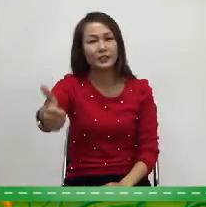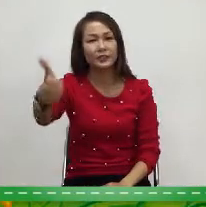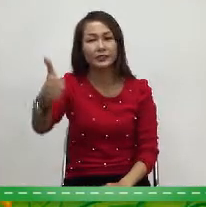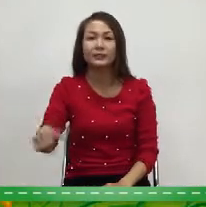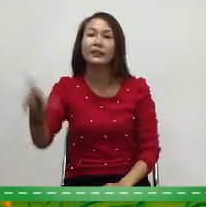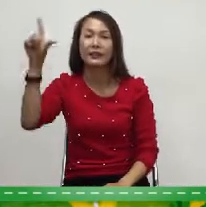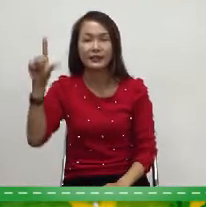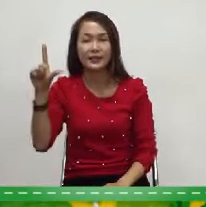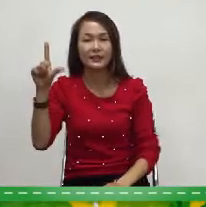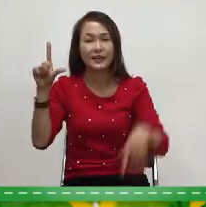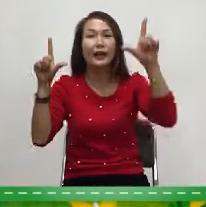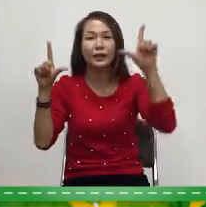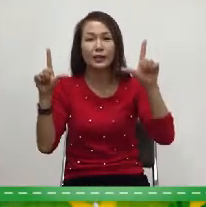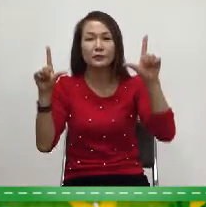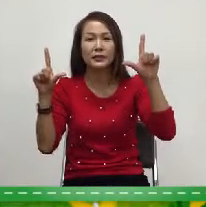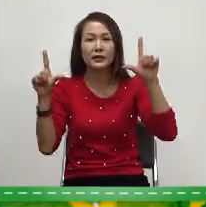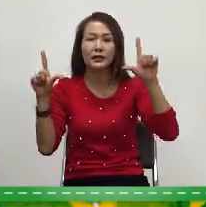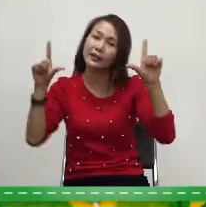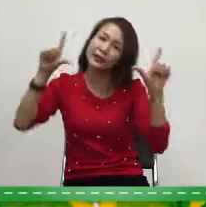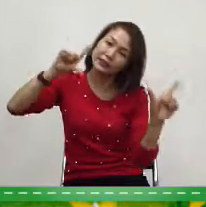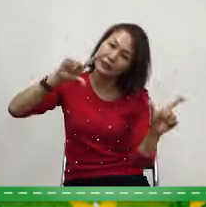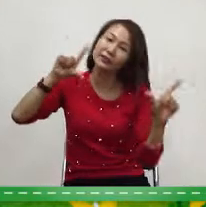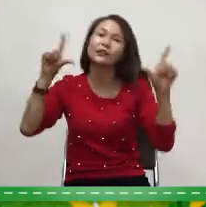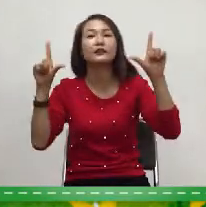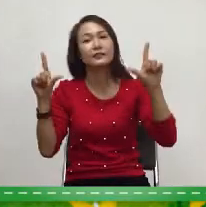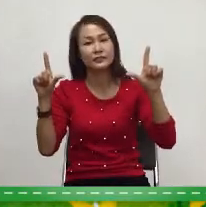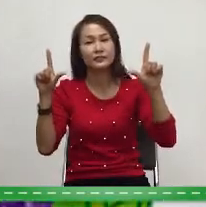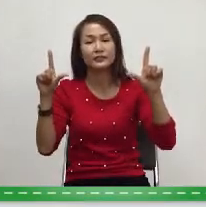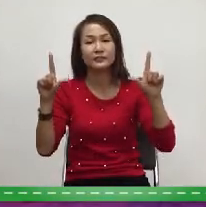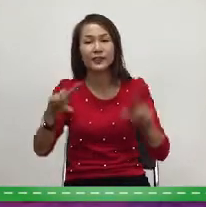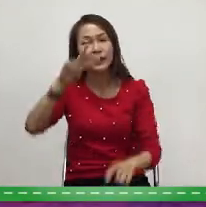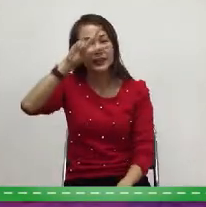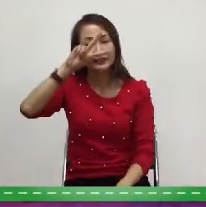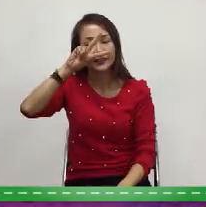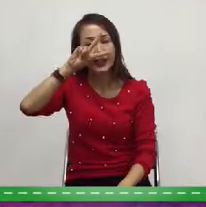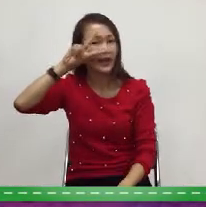좋은 향기가 나. 사진 찍자.